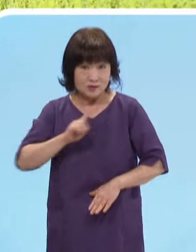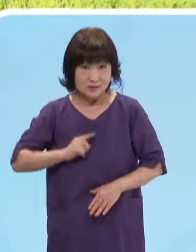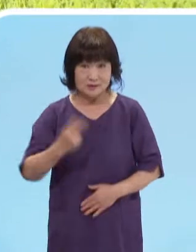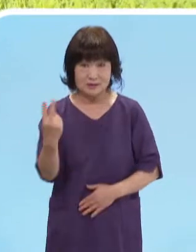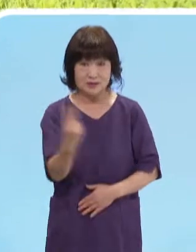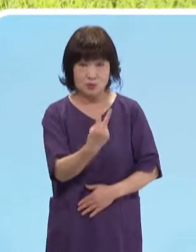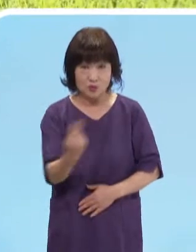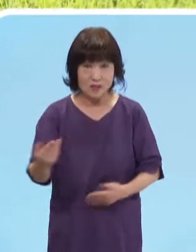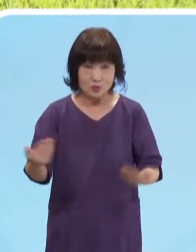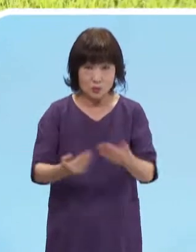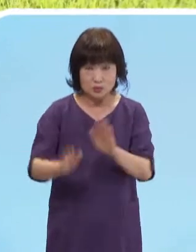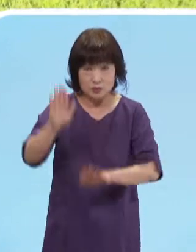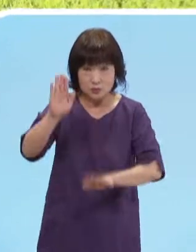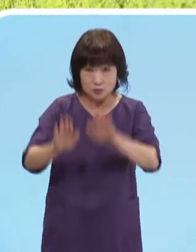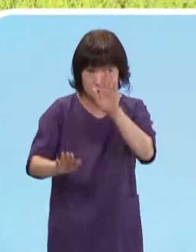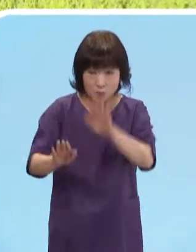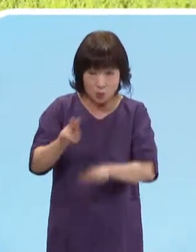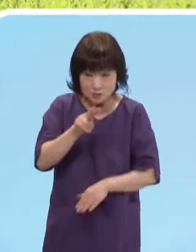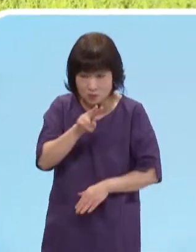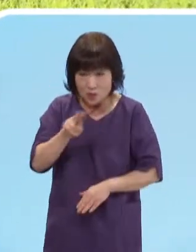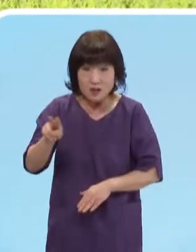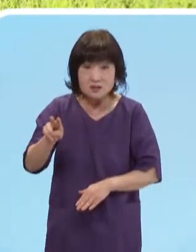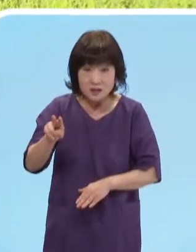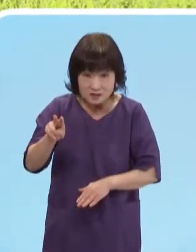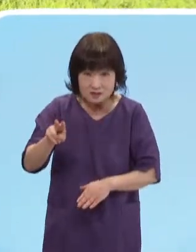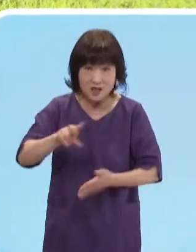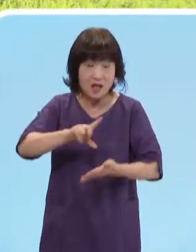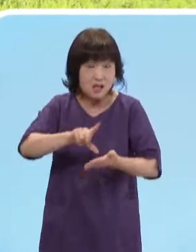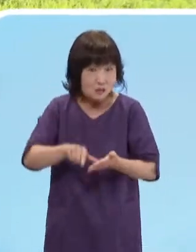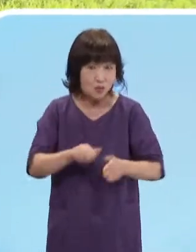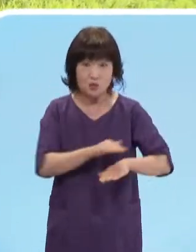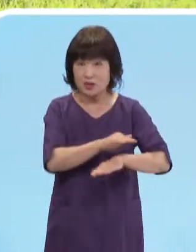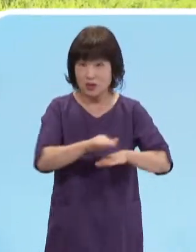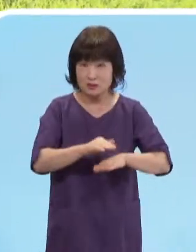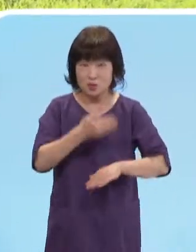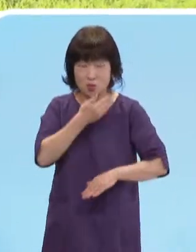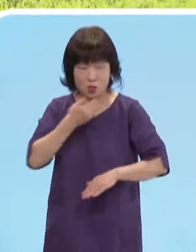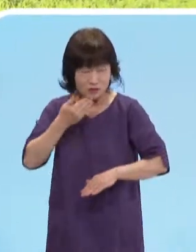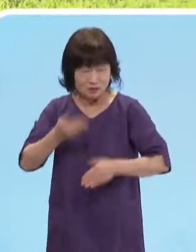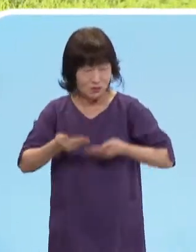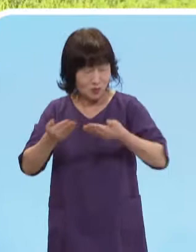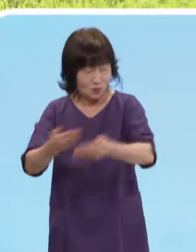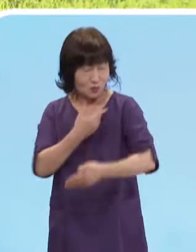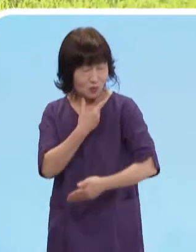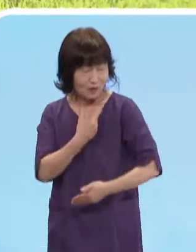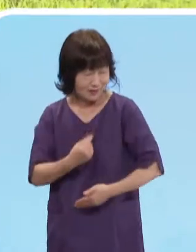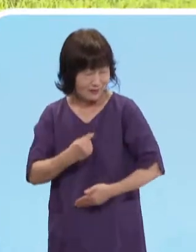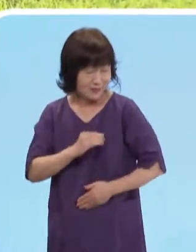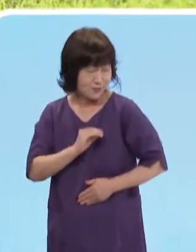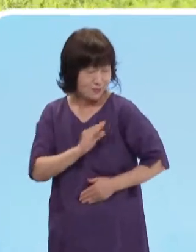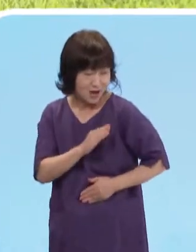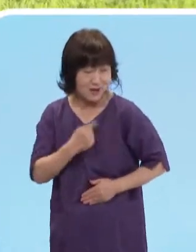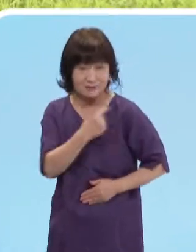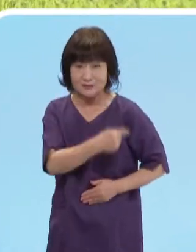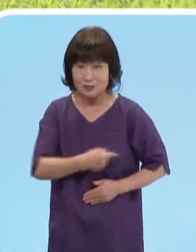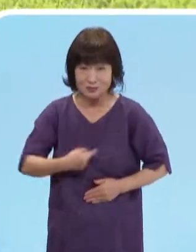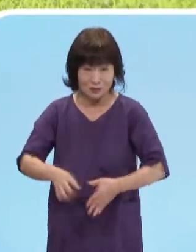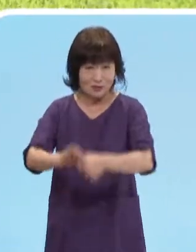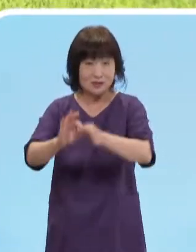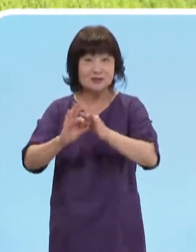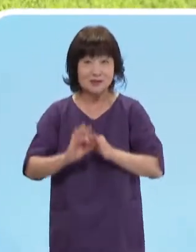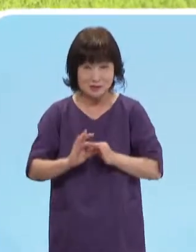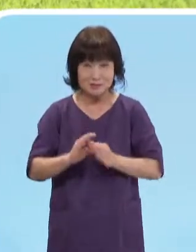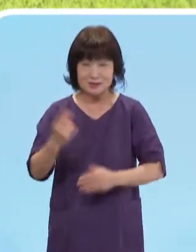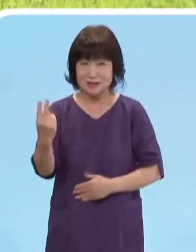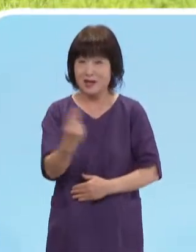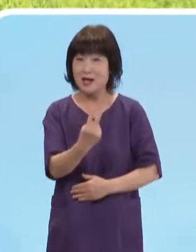の仕事ぶりを拝見して、地元への愛情、そして美味しいものを届けたいっていう熱意を感じました。若い力でますます